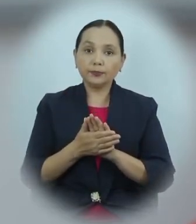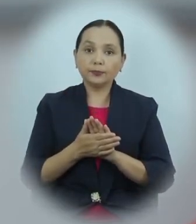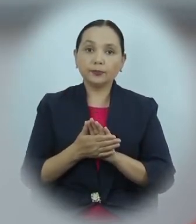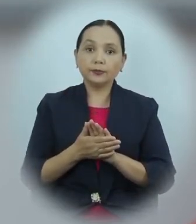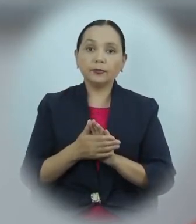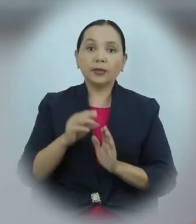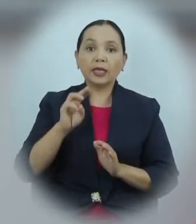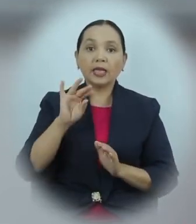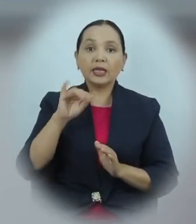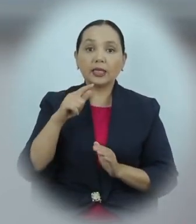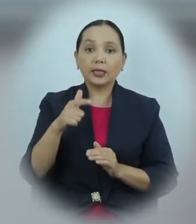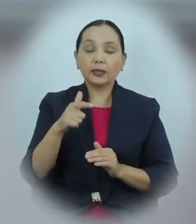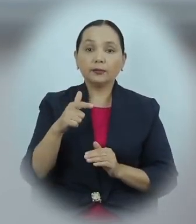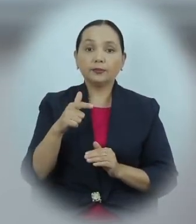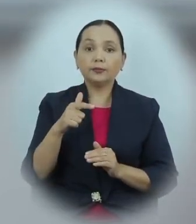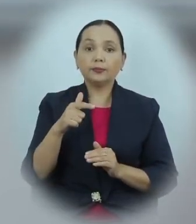Tig'